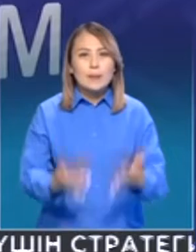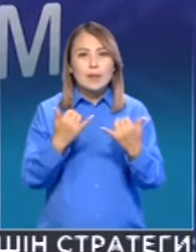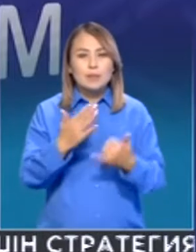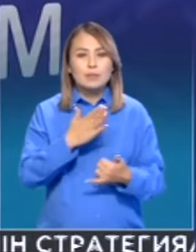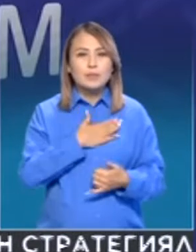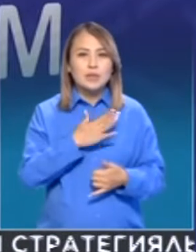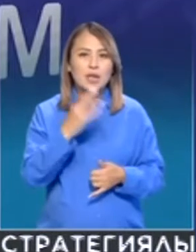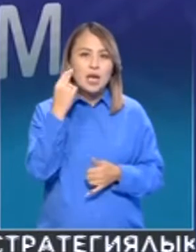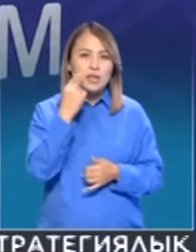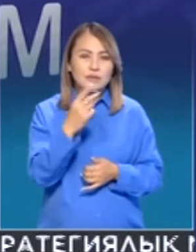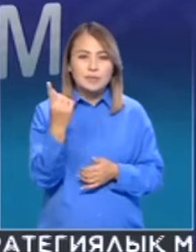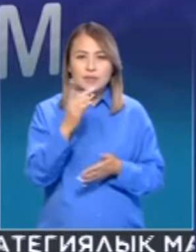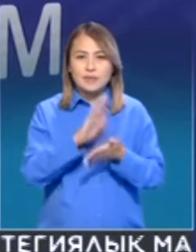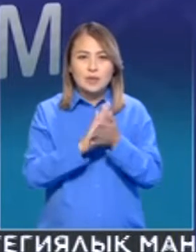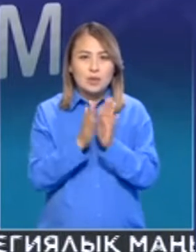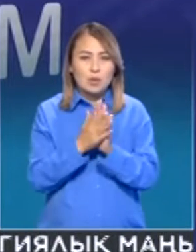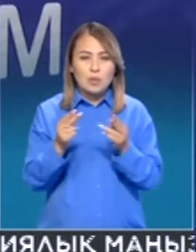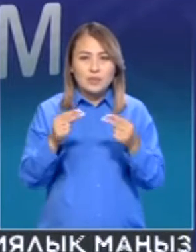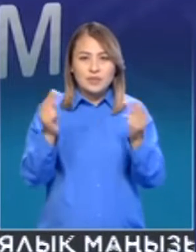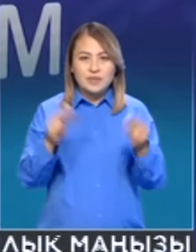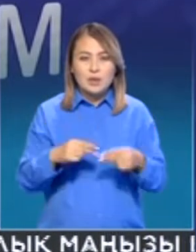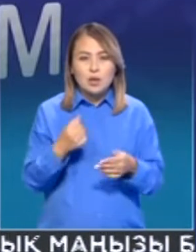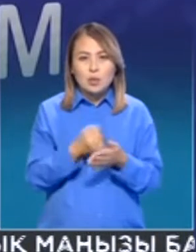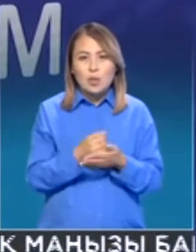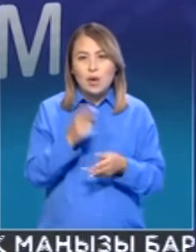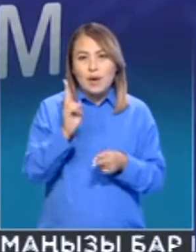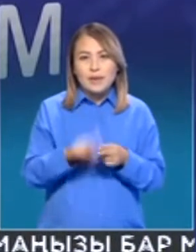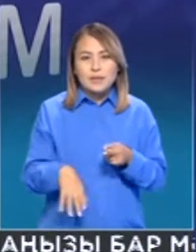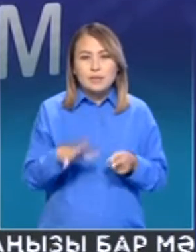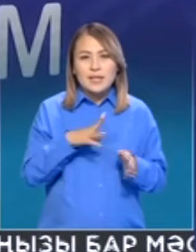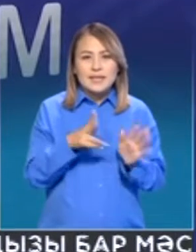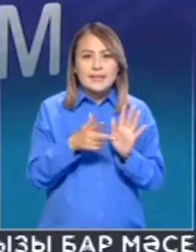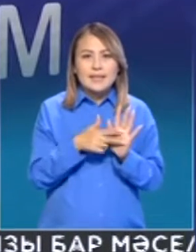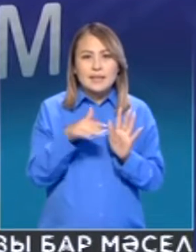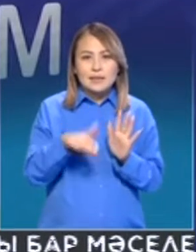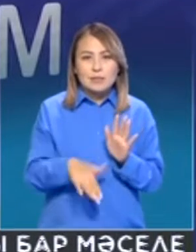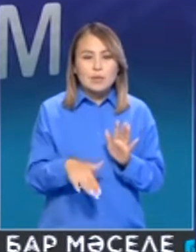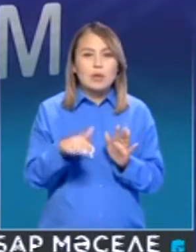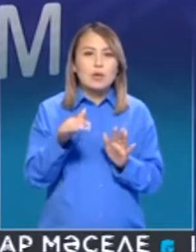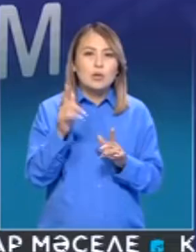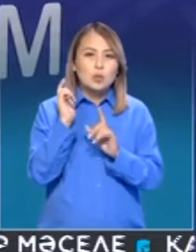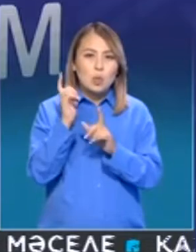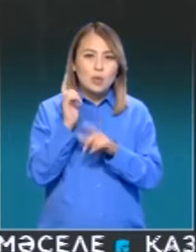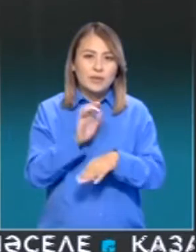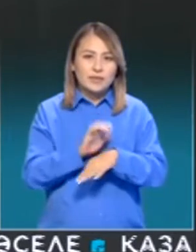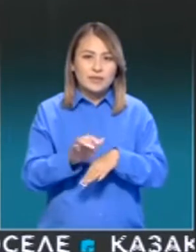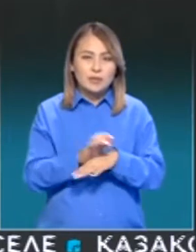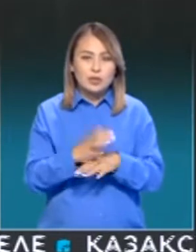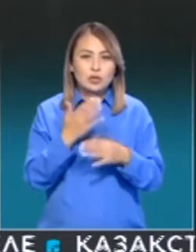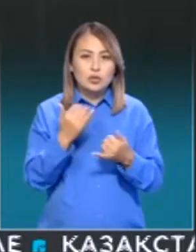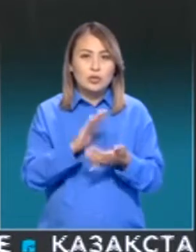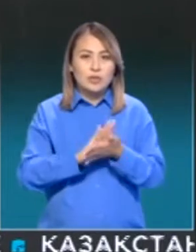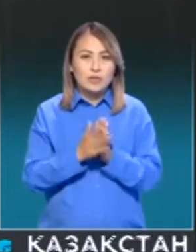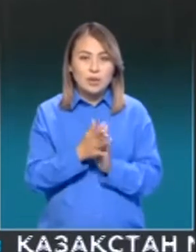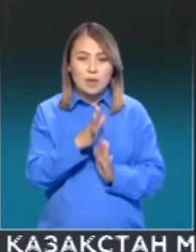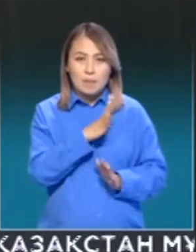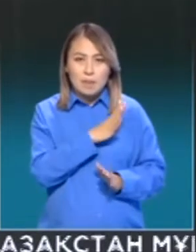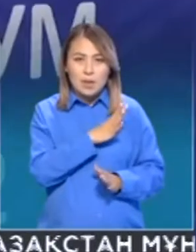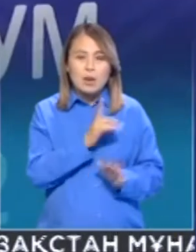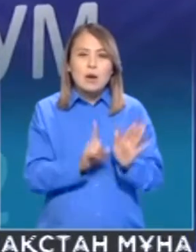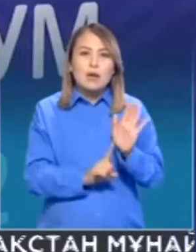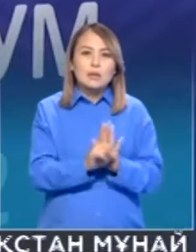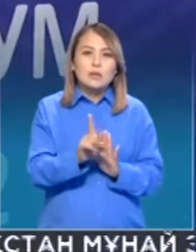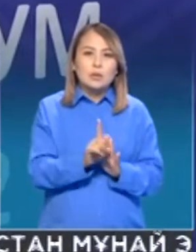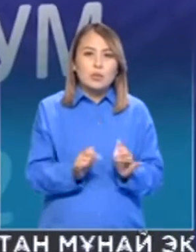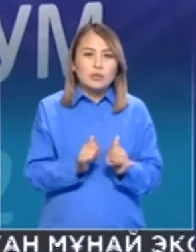үшін сапа бірінші орында. Қазірдің өзінде жыл соңына дейін 8 мың тонна полипропилен жеткізу үшін арнайы келісім шарт жасадық. Бұл көлем алдағы